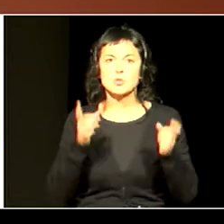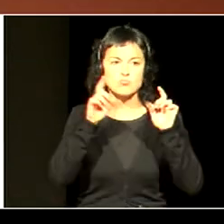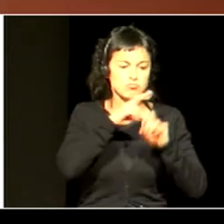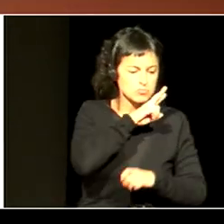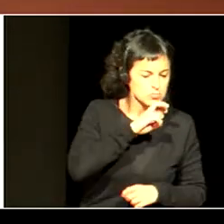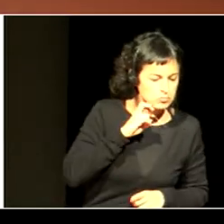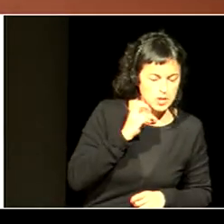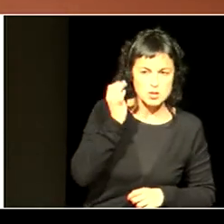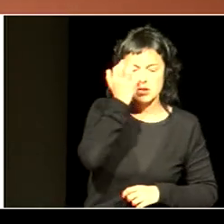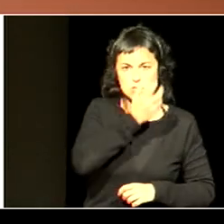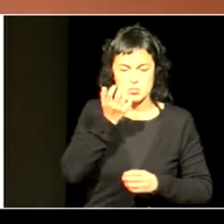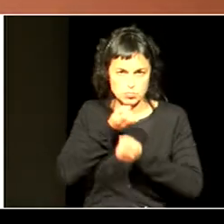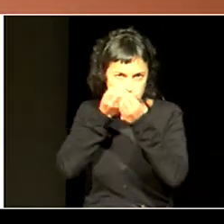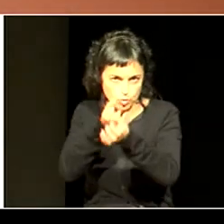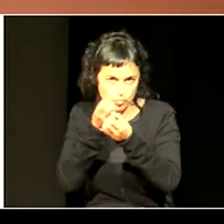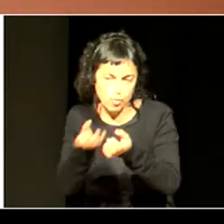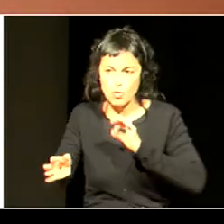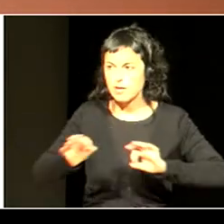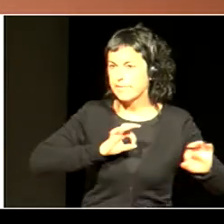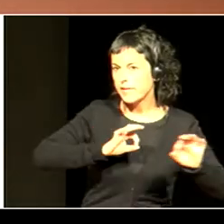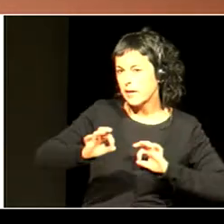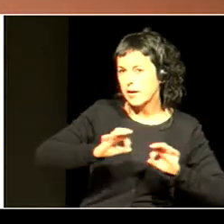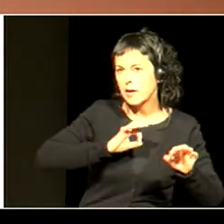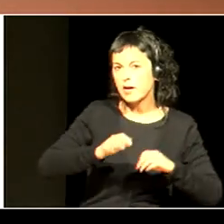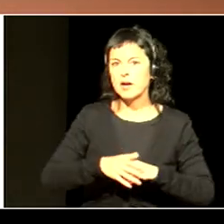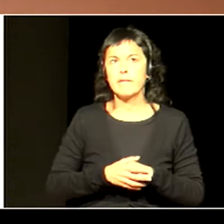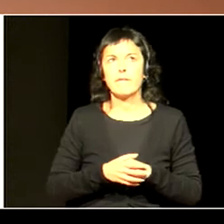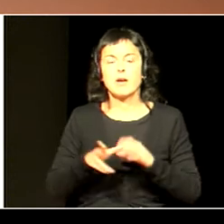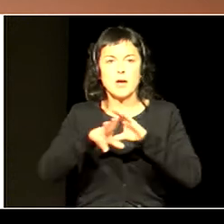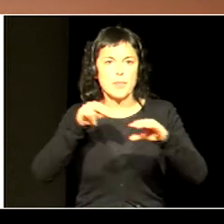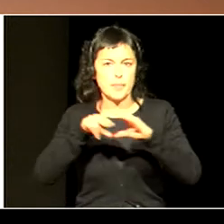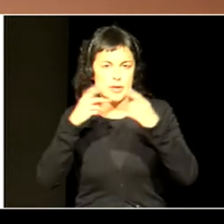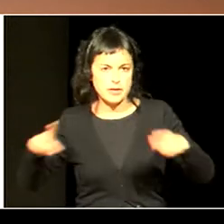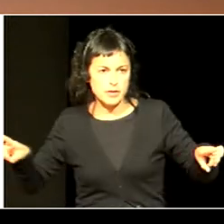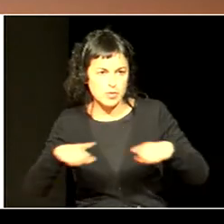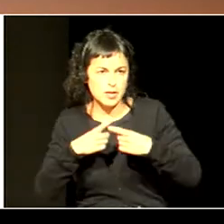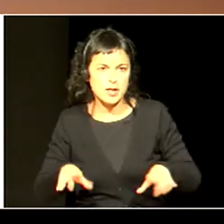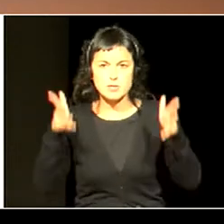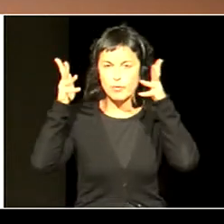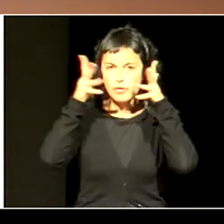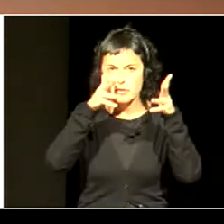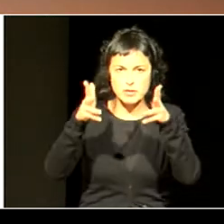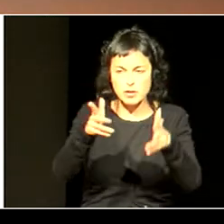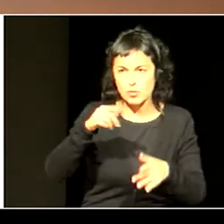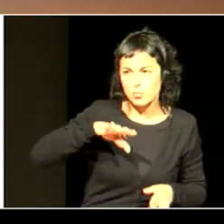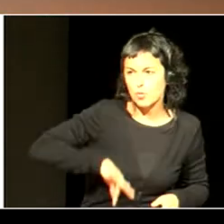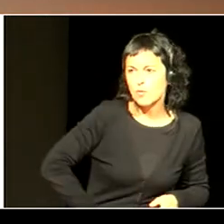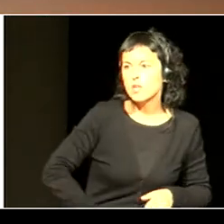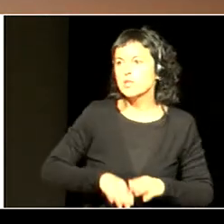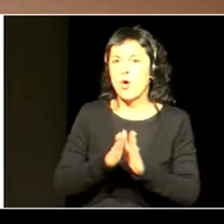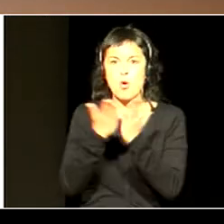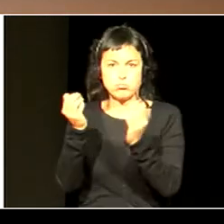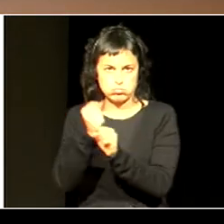ipuin kontaketan, antzerkiak, bideomusikalak, orientazio profesionala, unitate